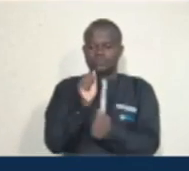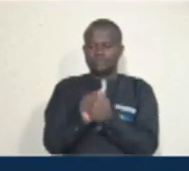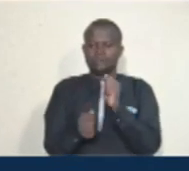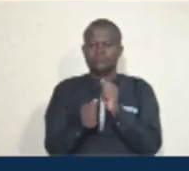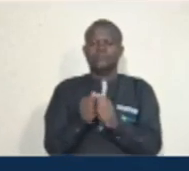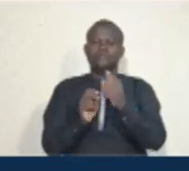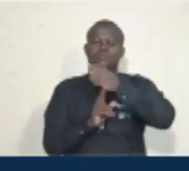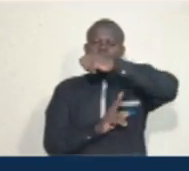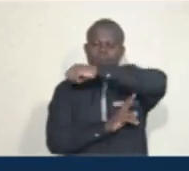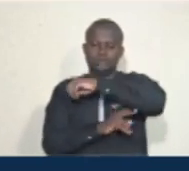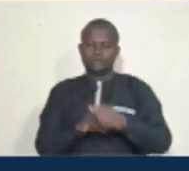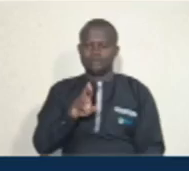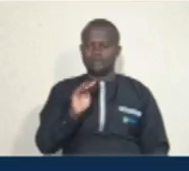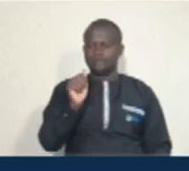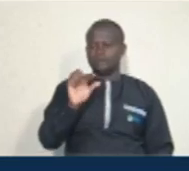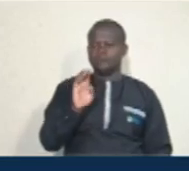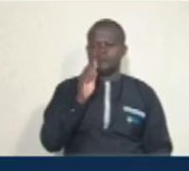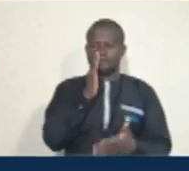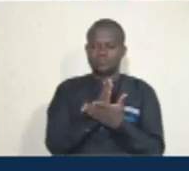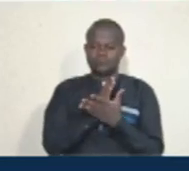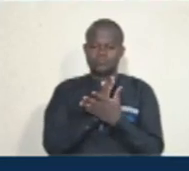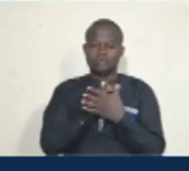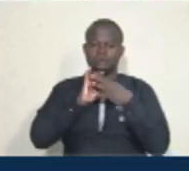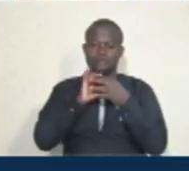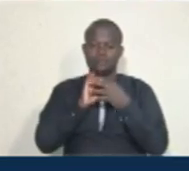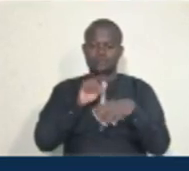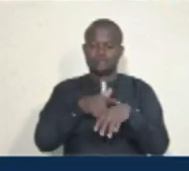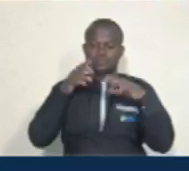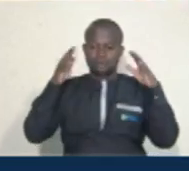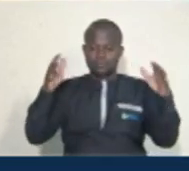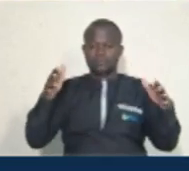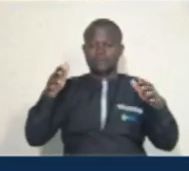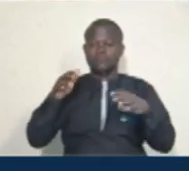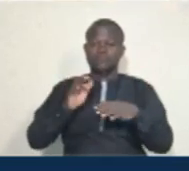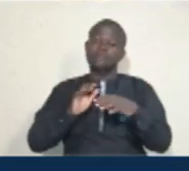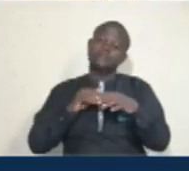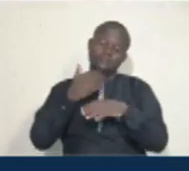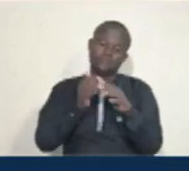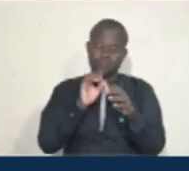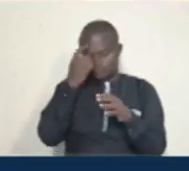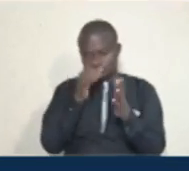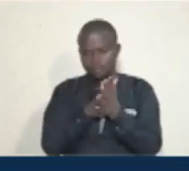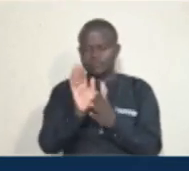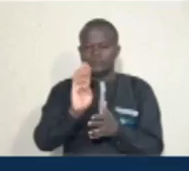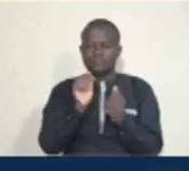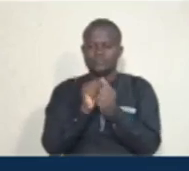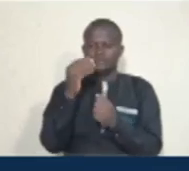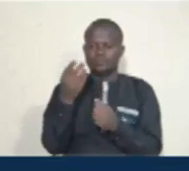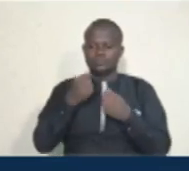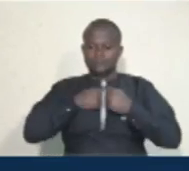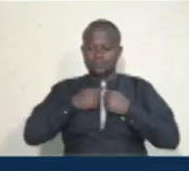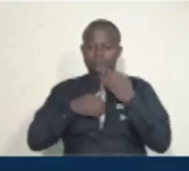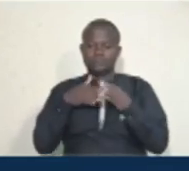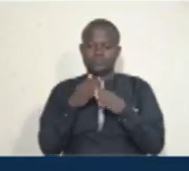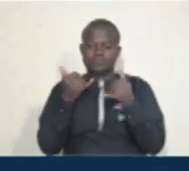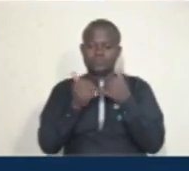byarabagabaga ntazatinsiki byahagaritse ubuhahirane igihe kirekire. Leta ishura asaga miliyari 14 z'amafaranga y'u Rwanda birubakwa.